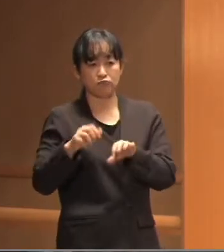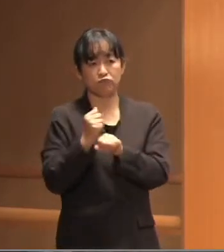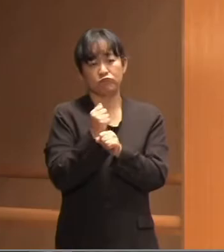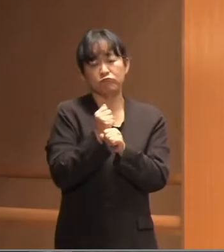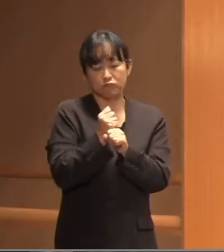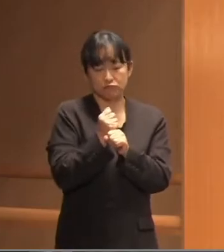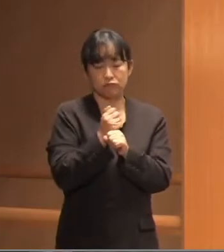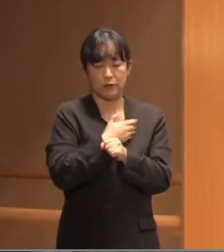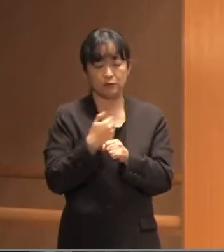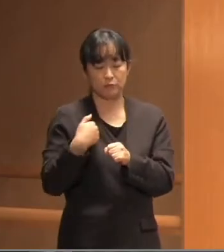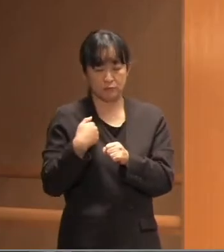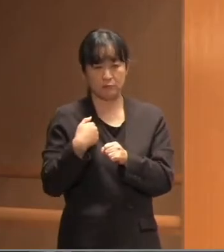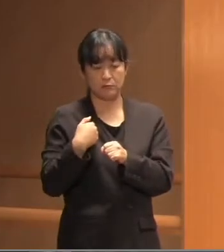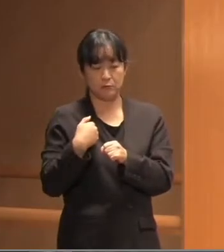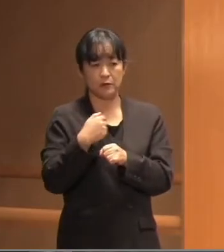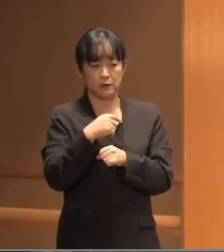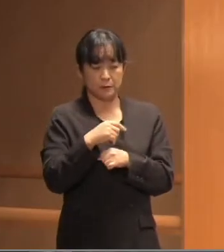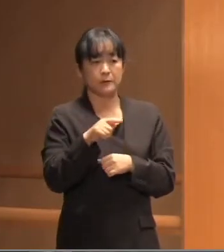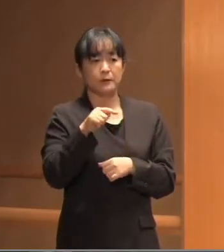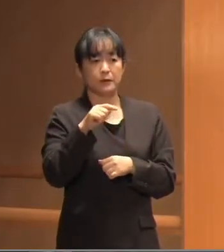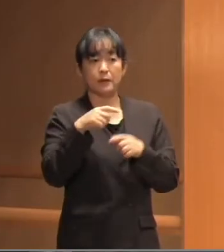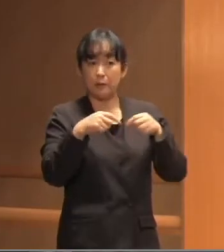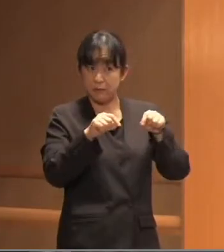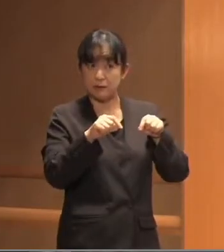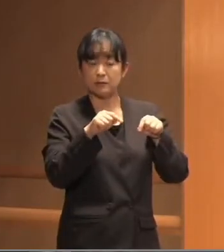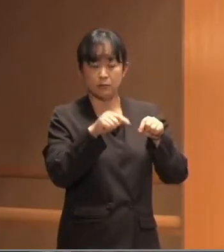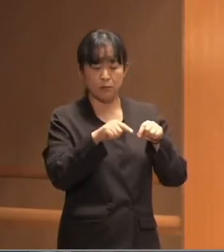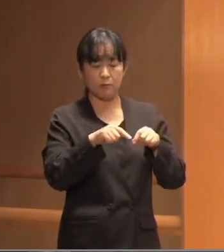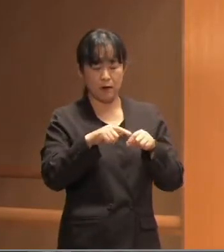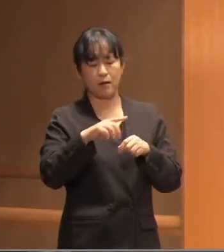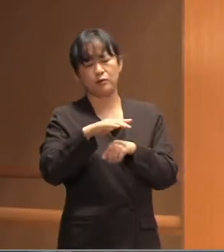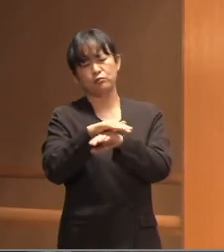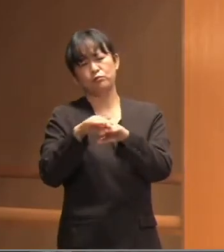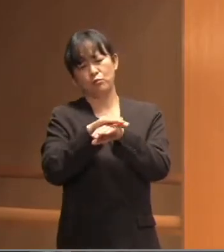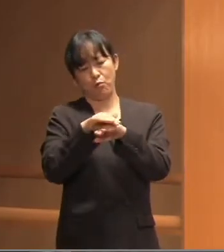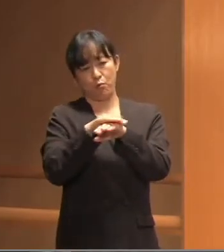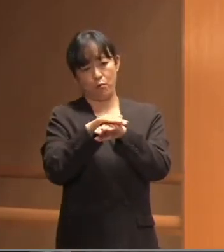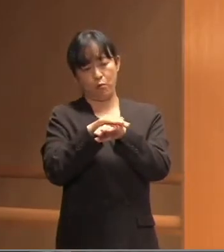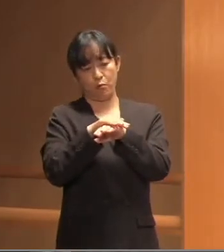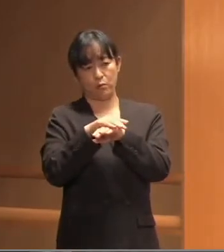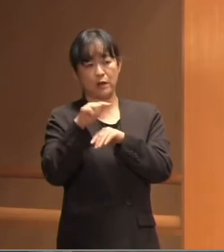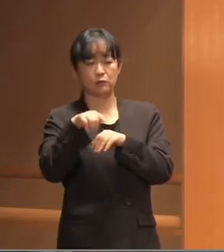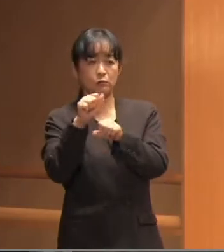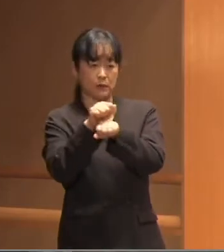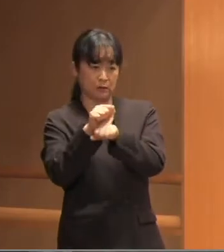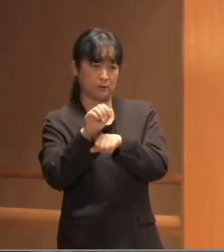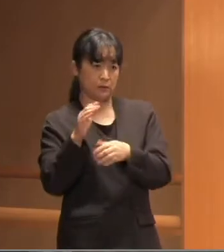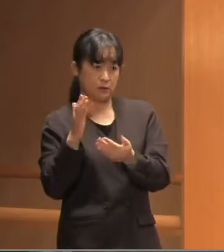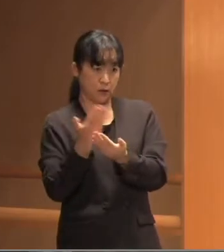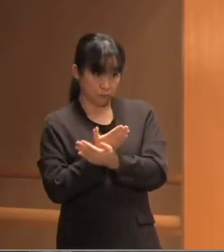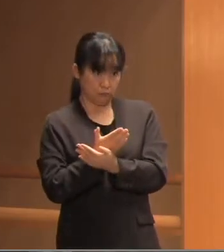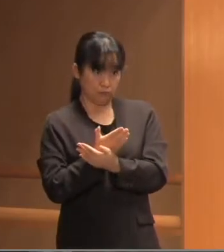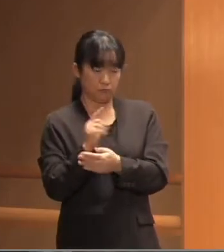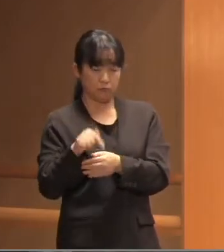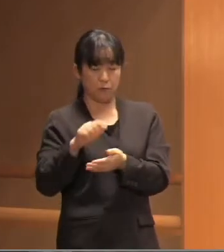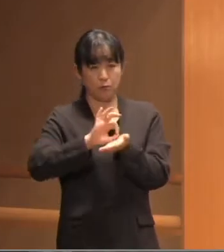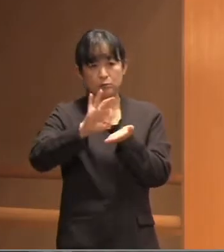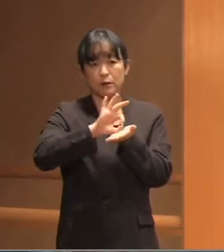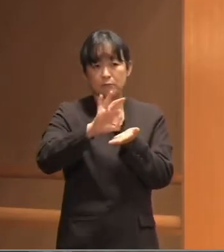問題を考えた時重要な素材であり、その活用を進めること